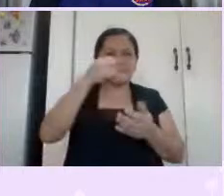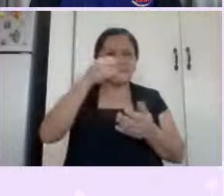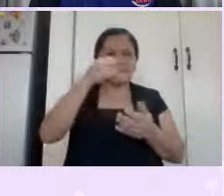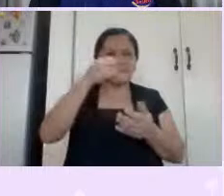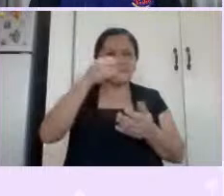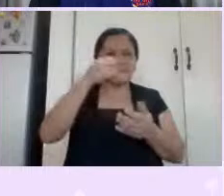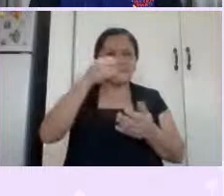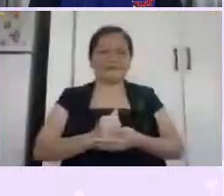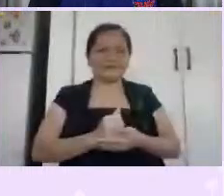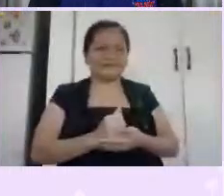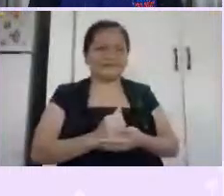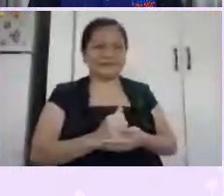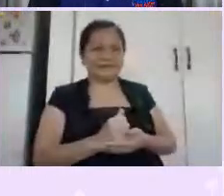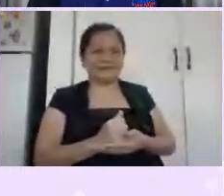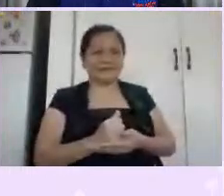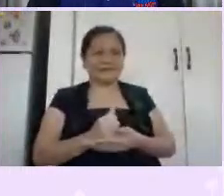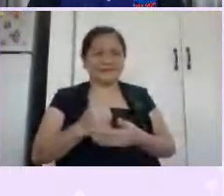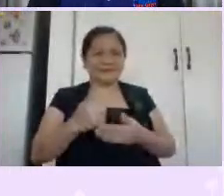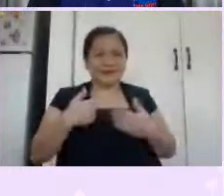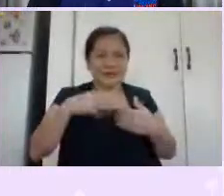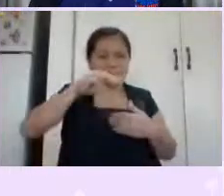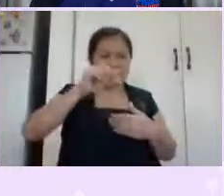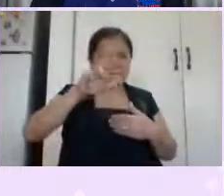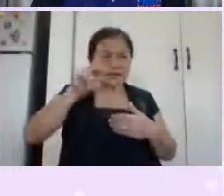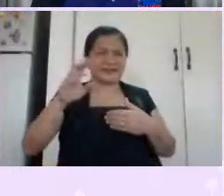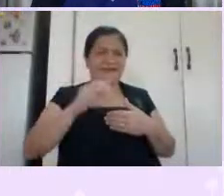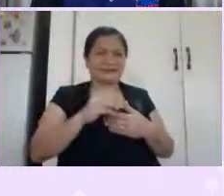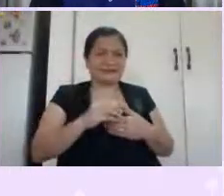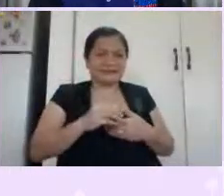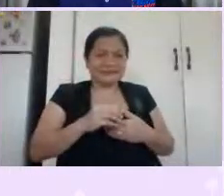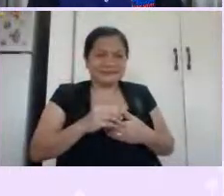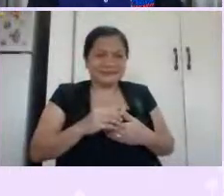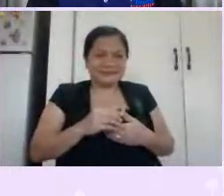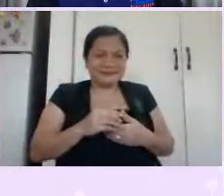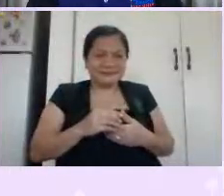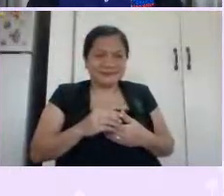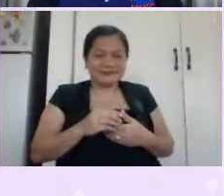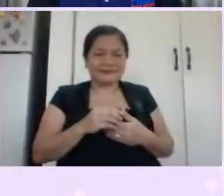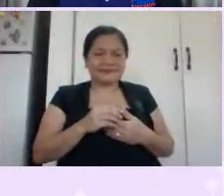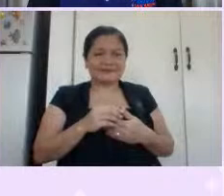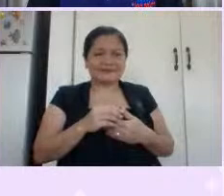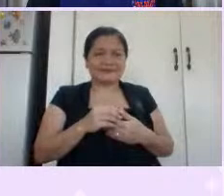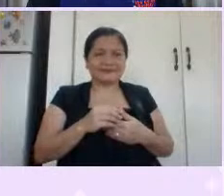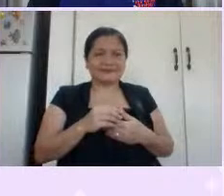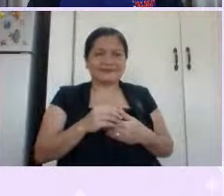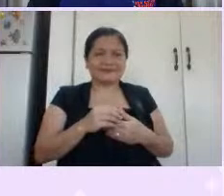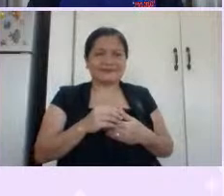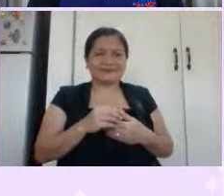Ayan, meron na po tayong winner. At ang tamang sagot po ay...